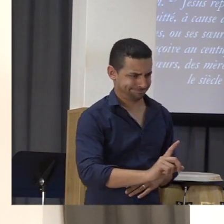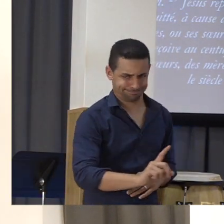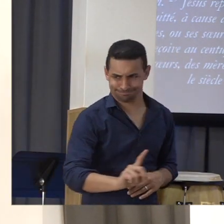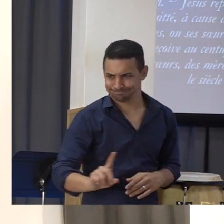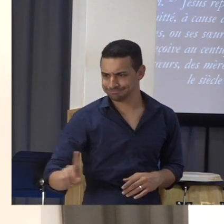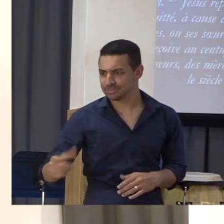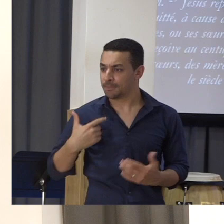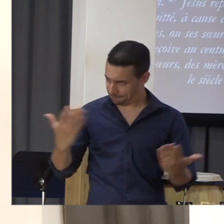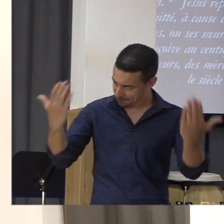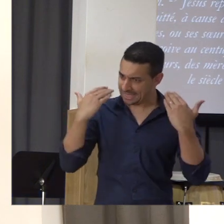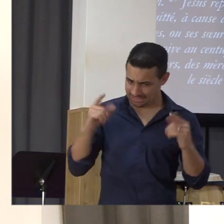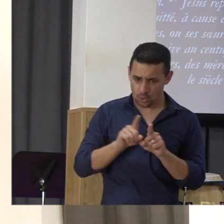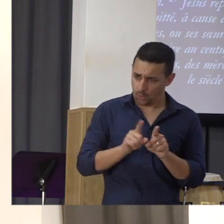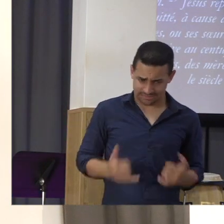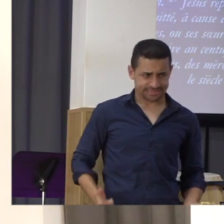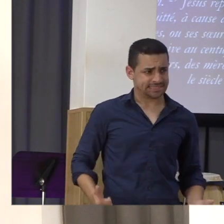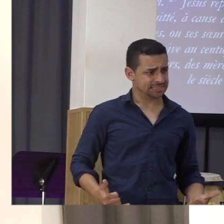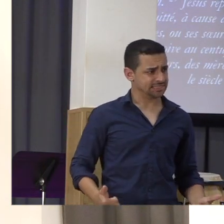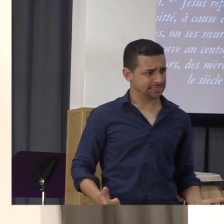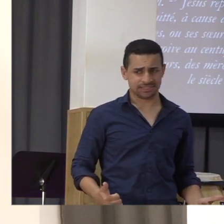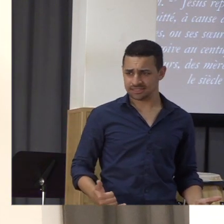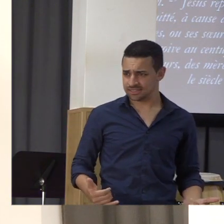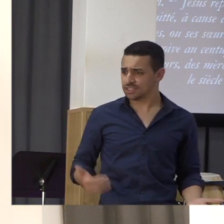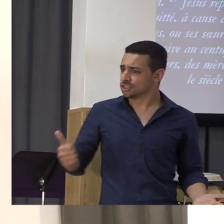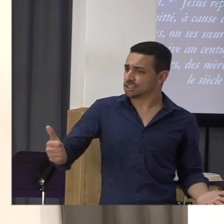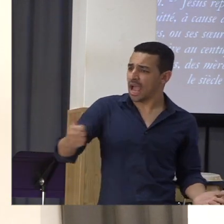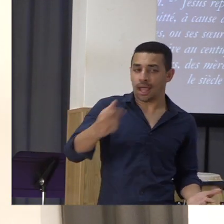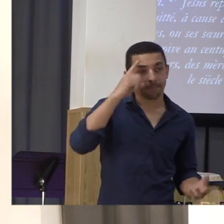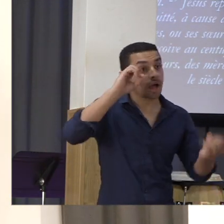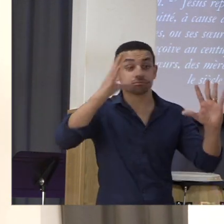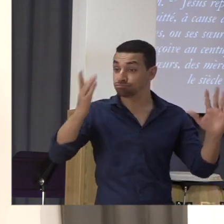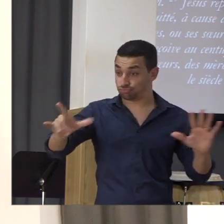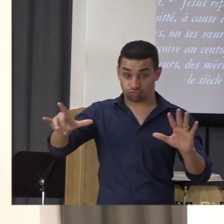Je vais être béni aussi sur la terre. Alors, chacun prend ce qu'il